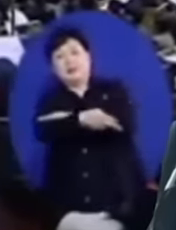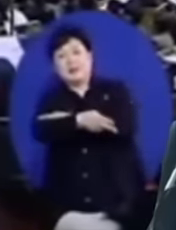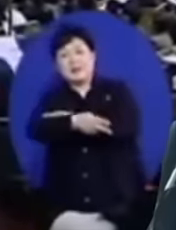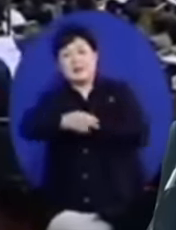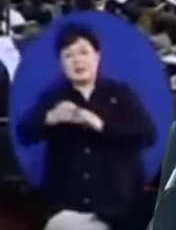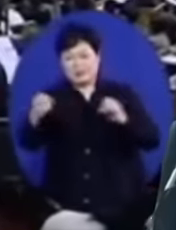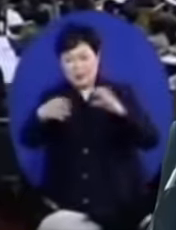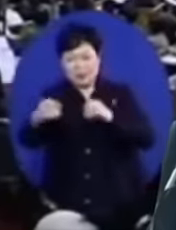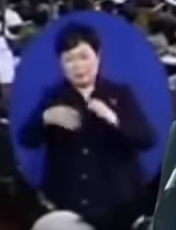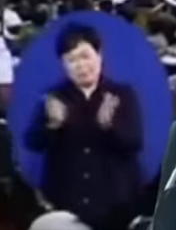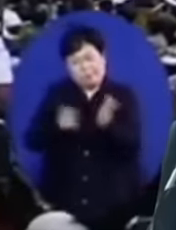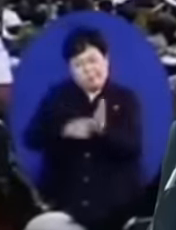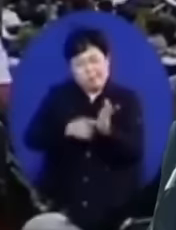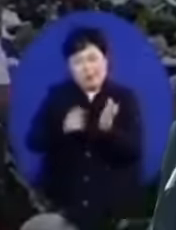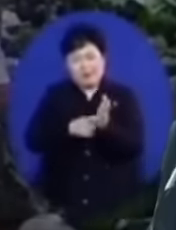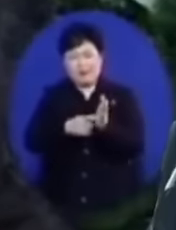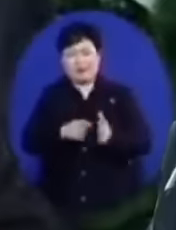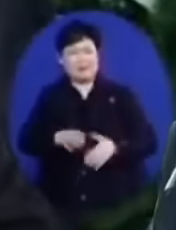하고